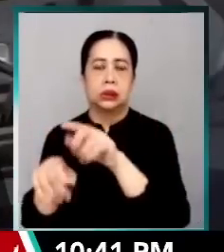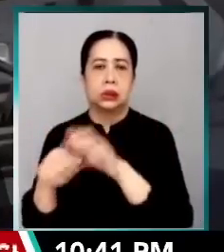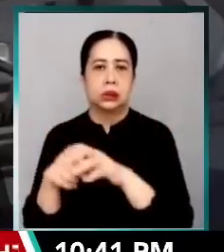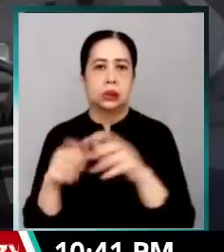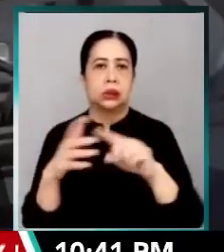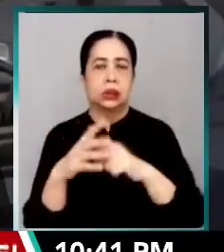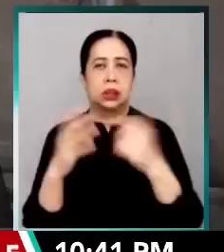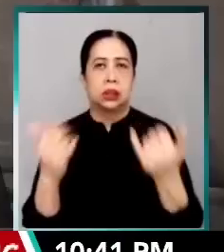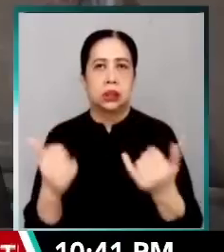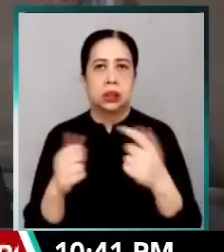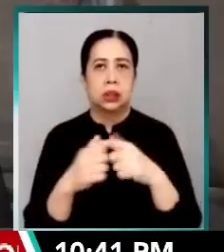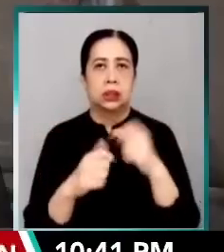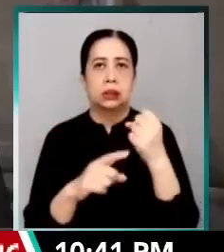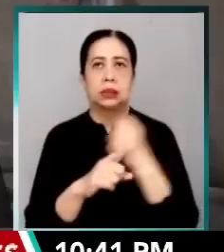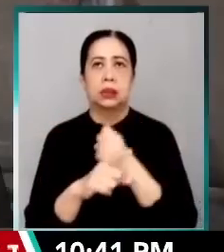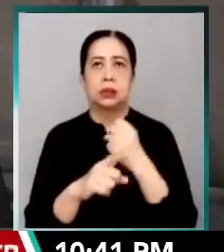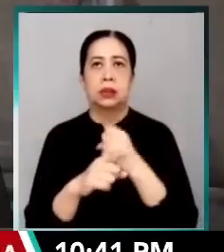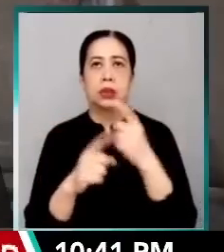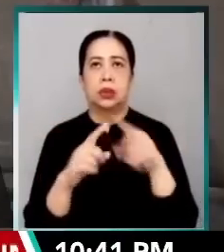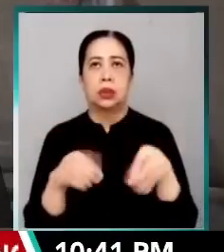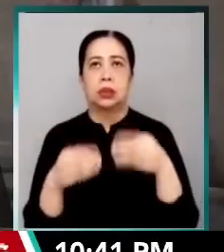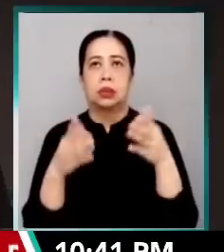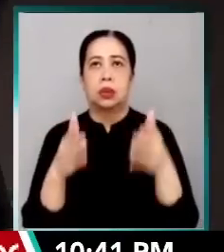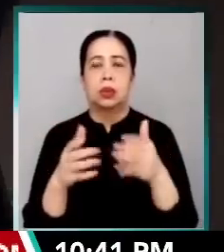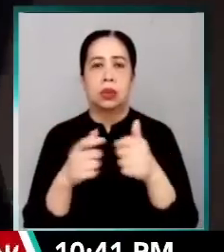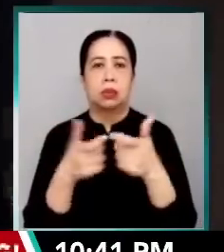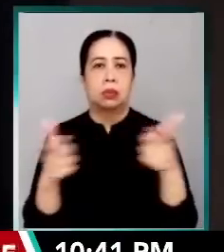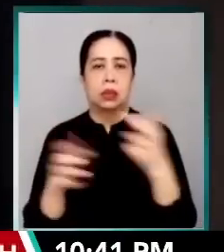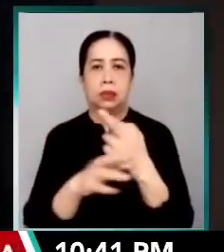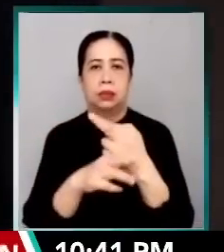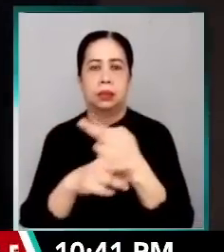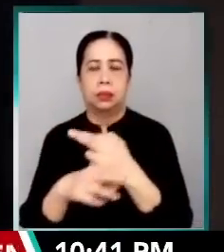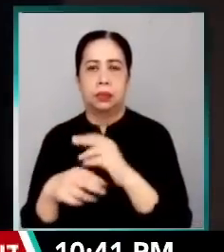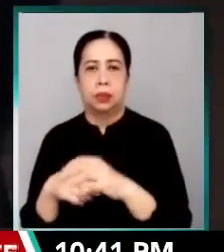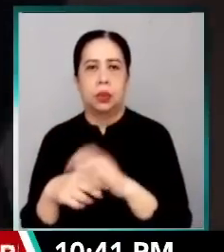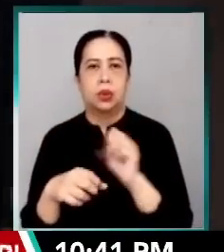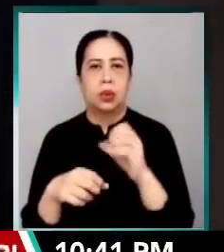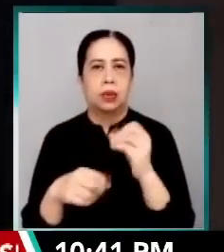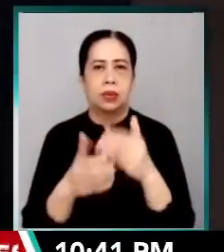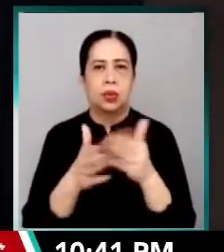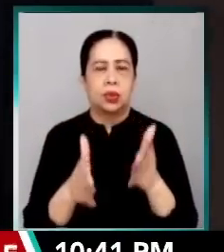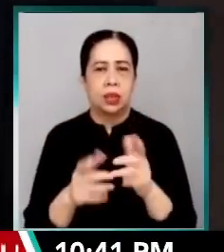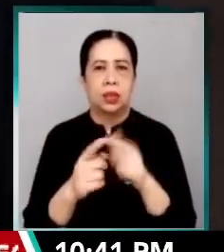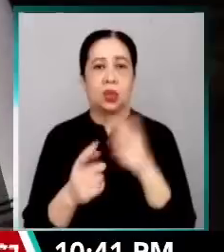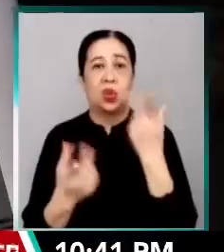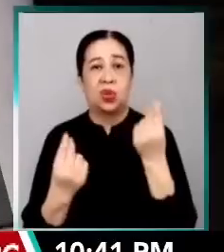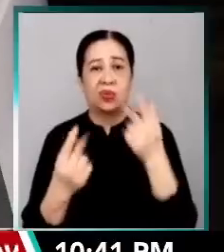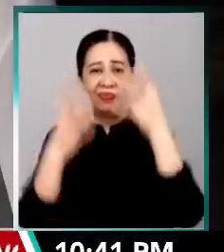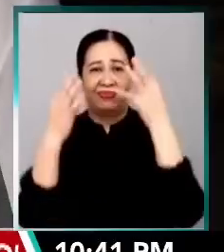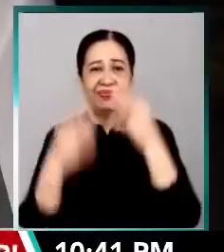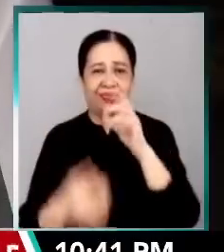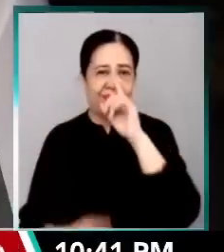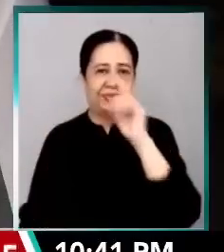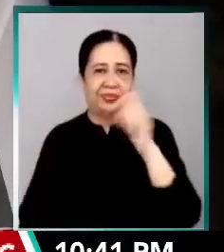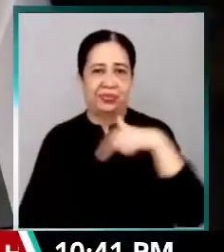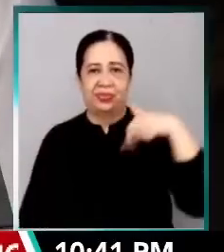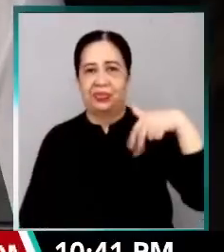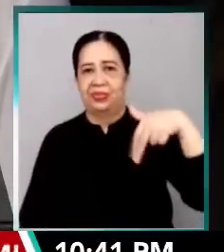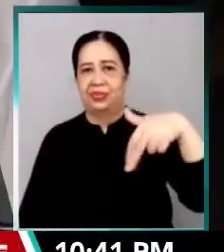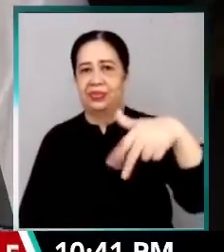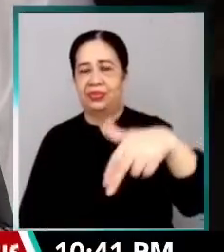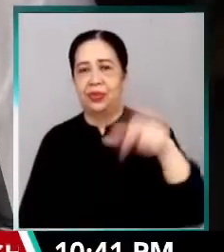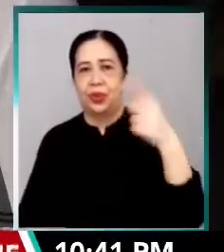hanggang Setyembre para bigyang daan ang major repair. Kaya may mga estudyanteng naglakad na lang. Maglalakad na lang po papunta sa